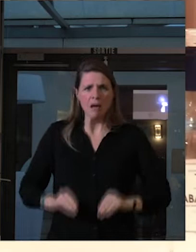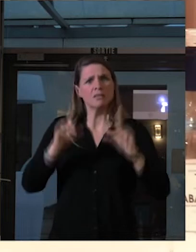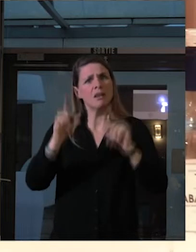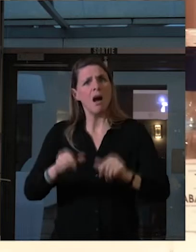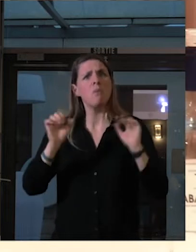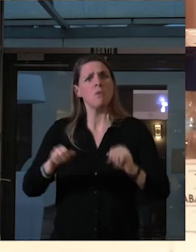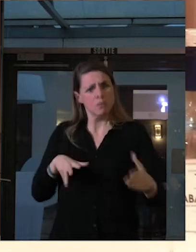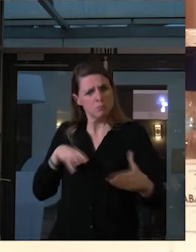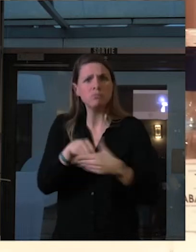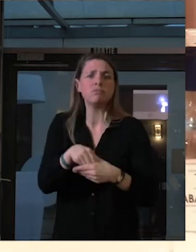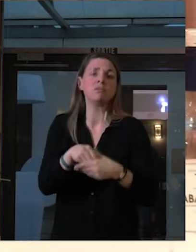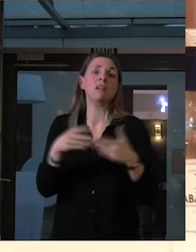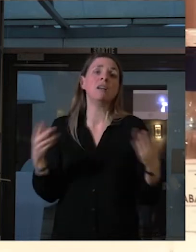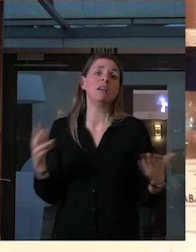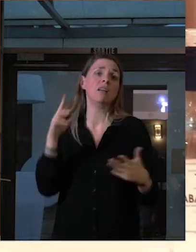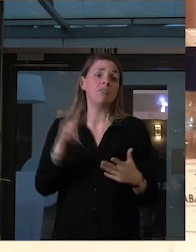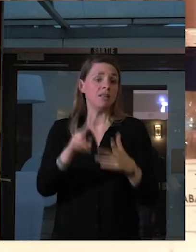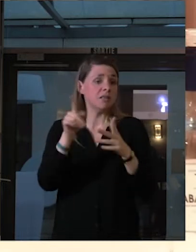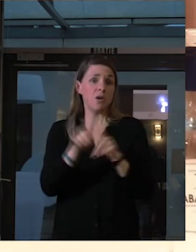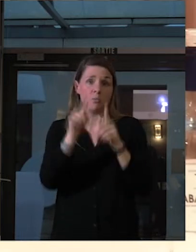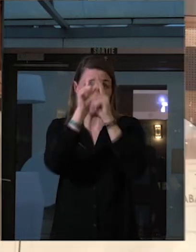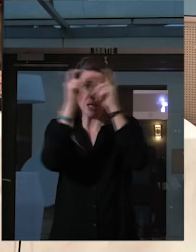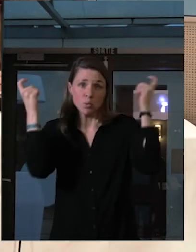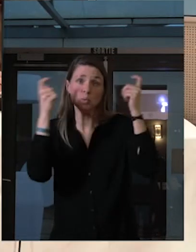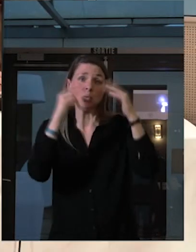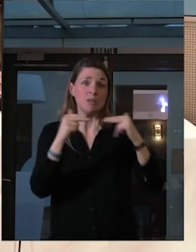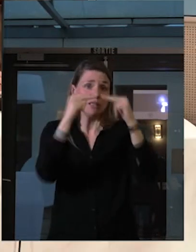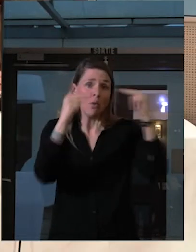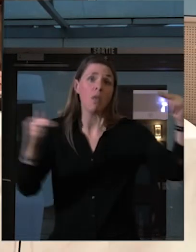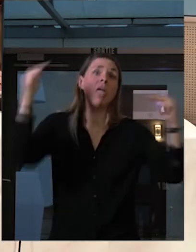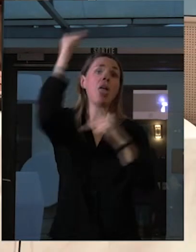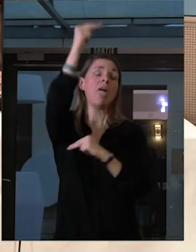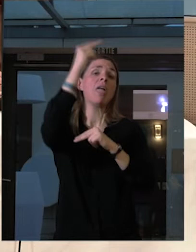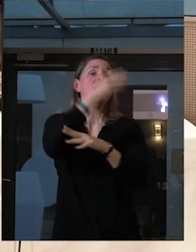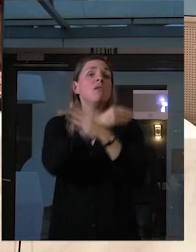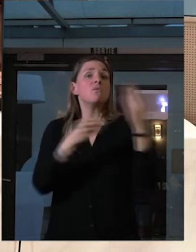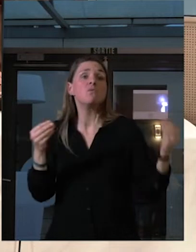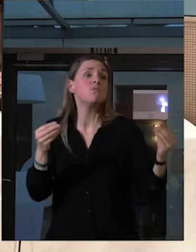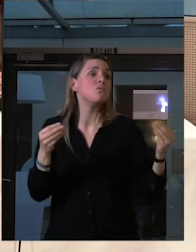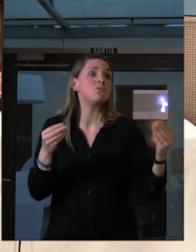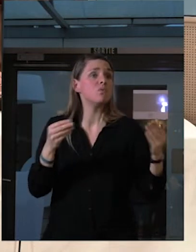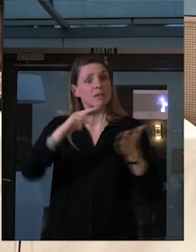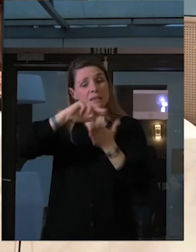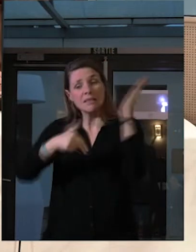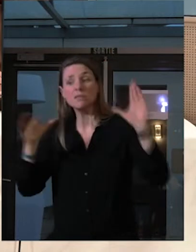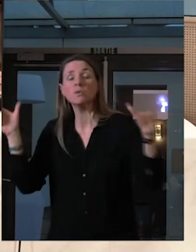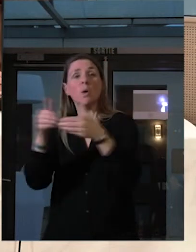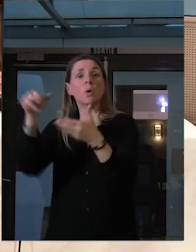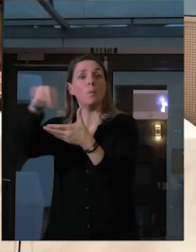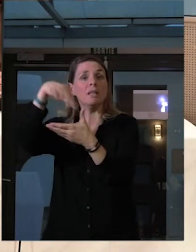choses très objectives, comme le statut de haut niveau, comme le salaire, ou comme signer dans une compagnie qui fait qu'on prouve.